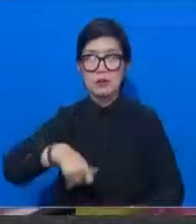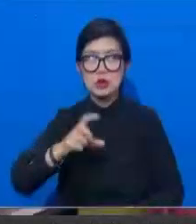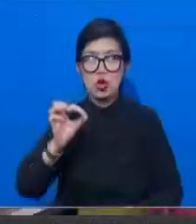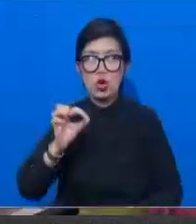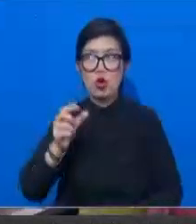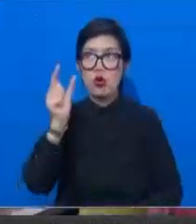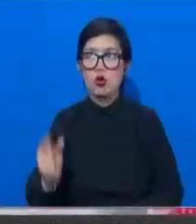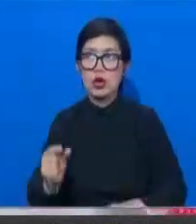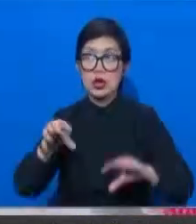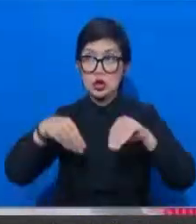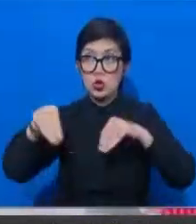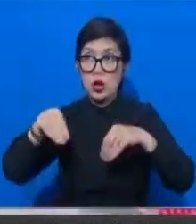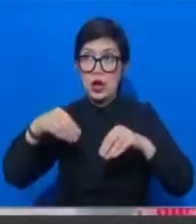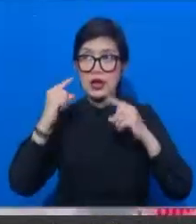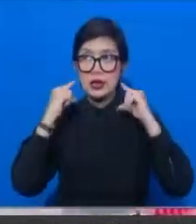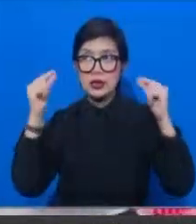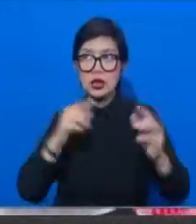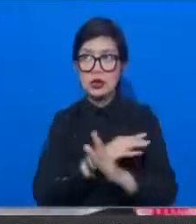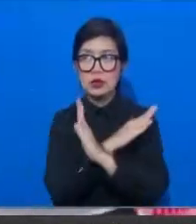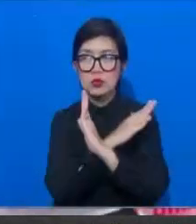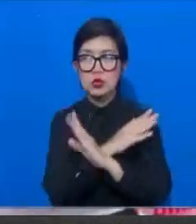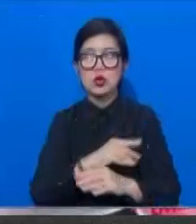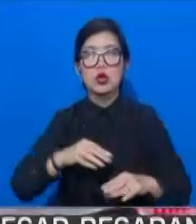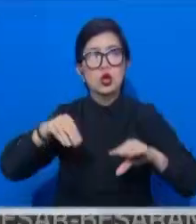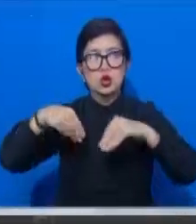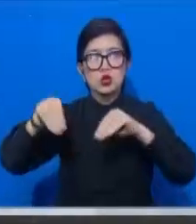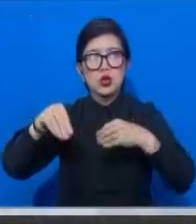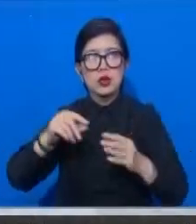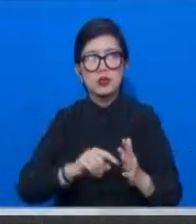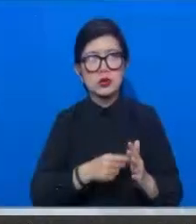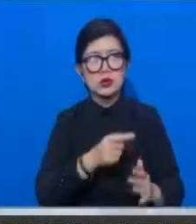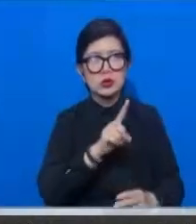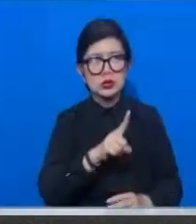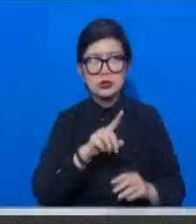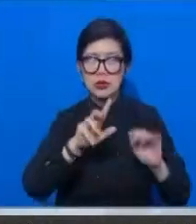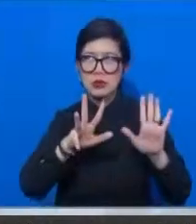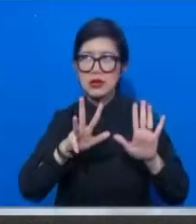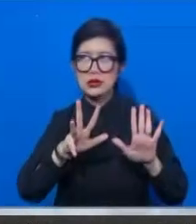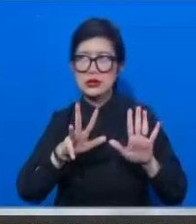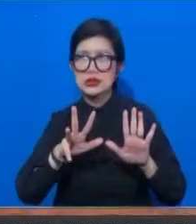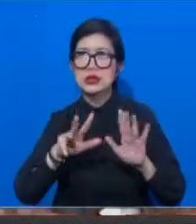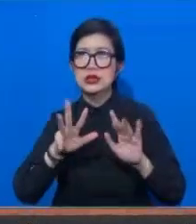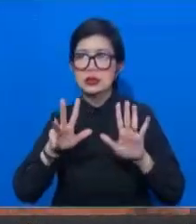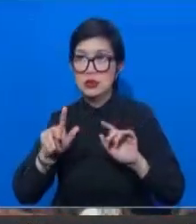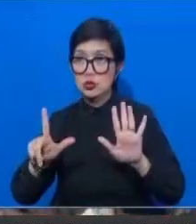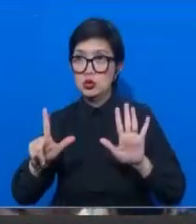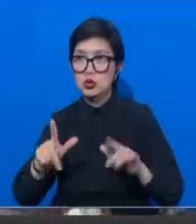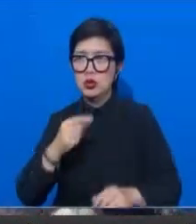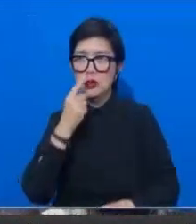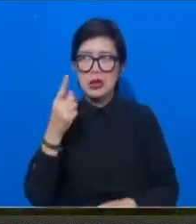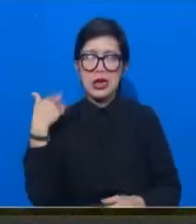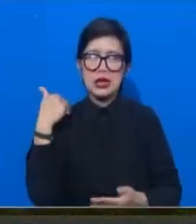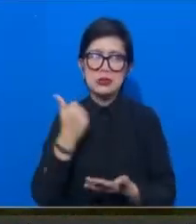di Surabaya, Jawa Timur. Bejo yang berjualan sejak 1997 ini merasa kebijakan baru tersebut cukup